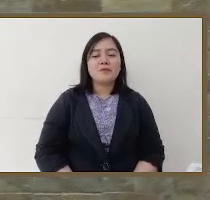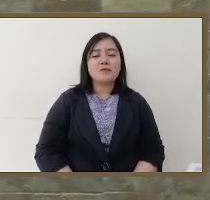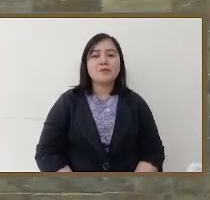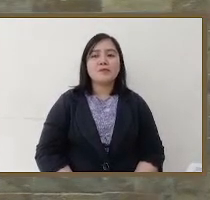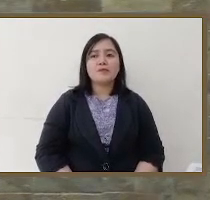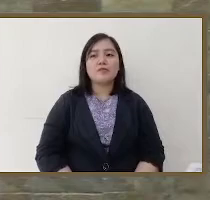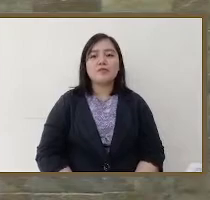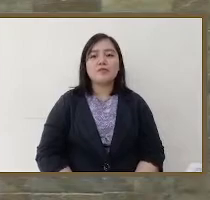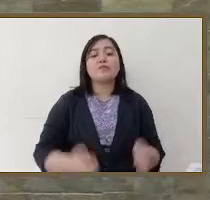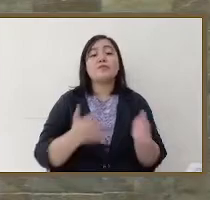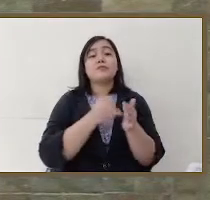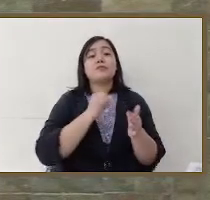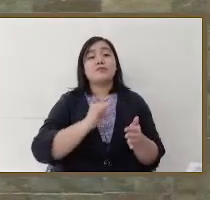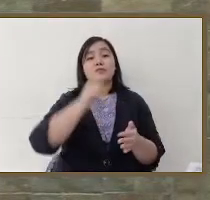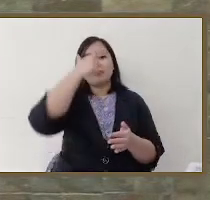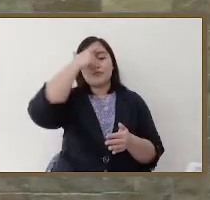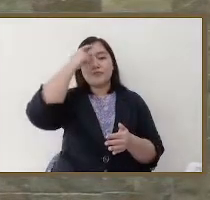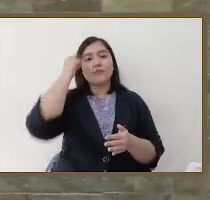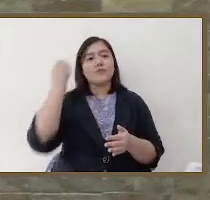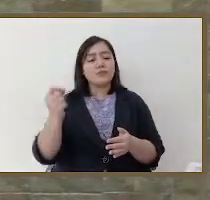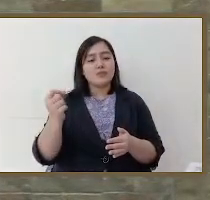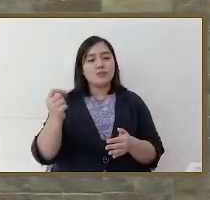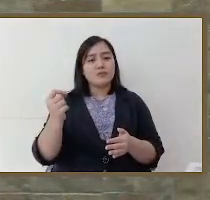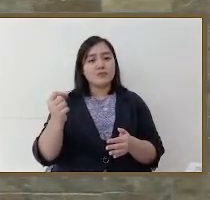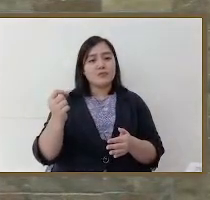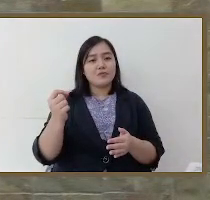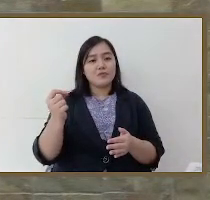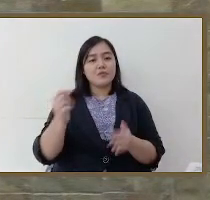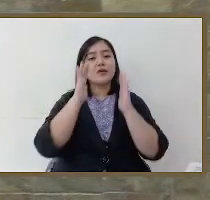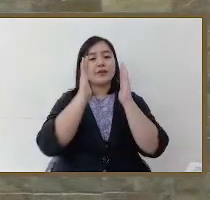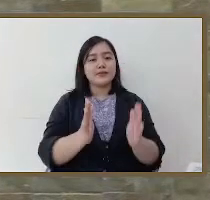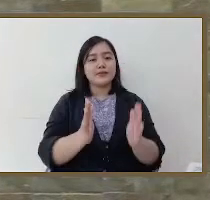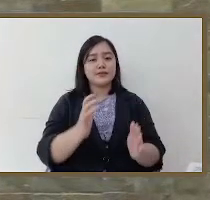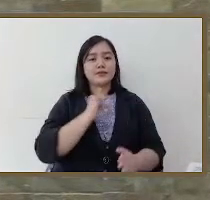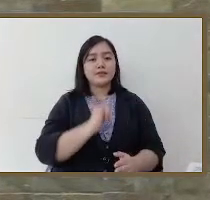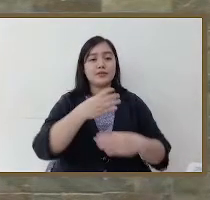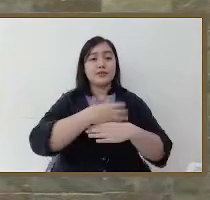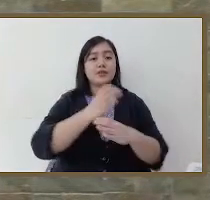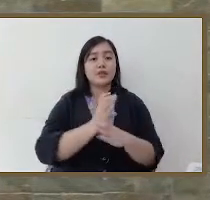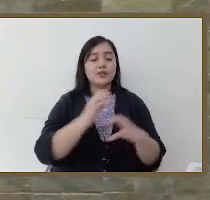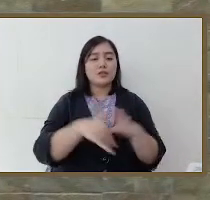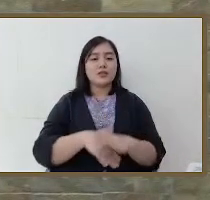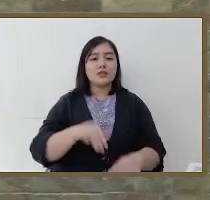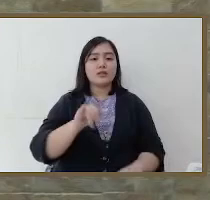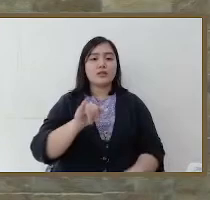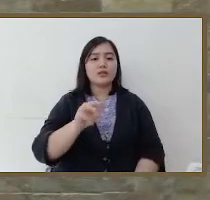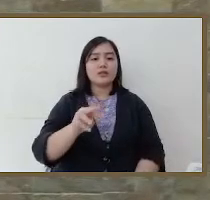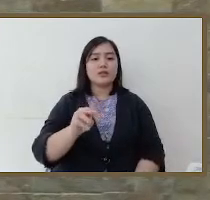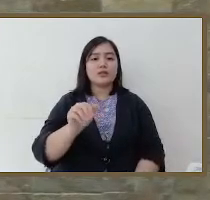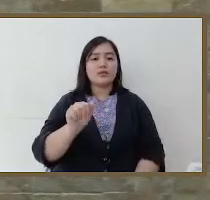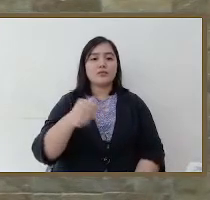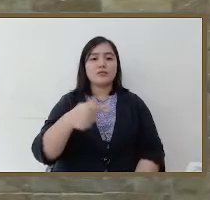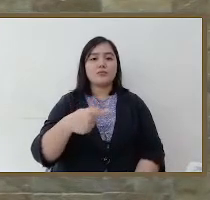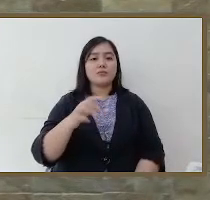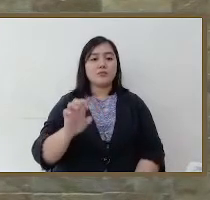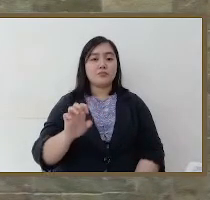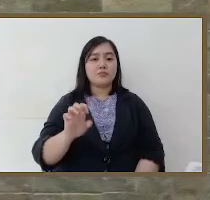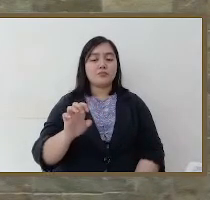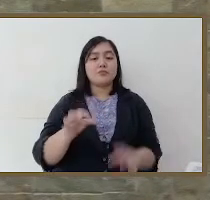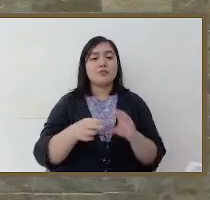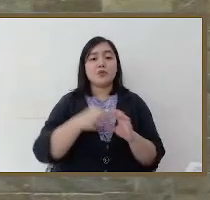It is because man is created in the image of God. And there is something, a